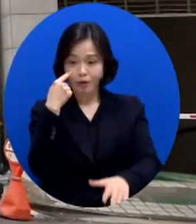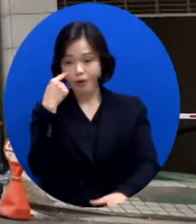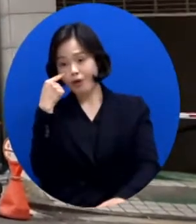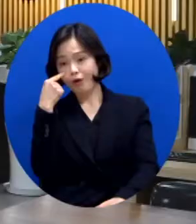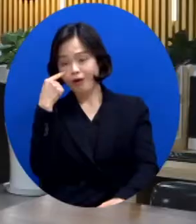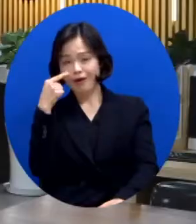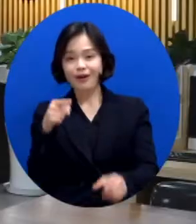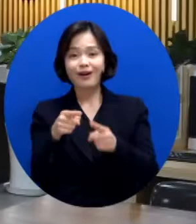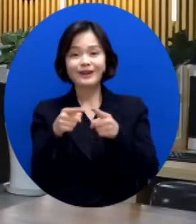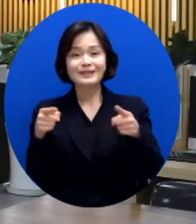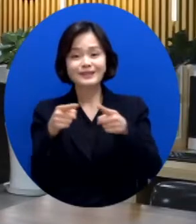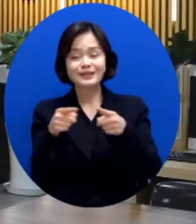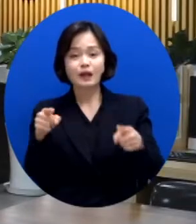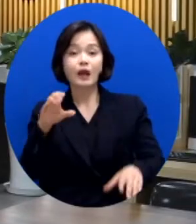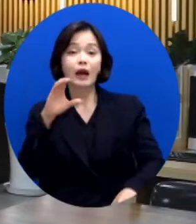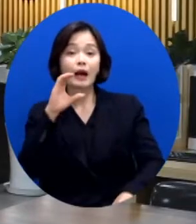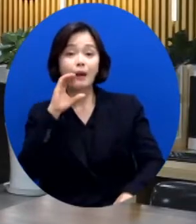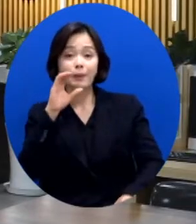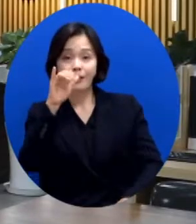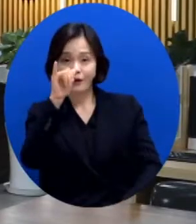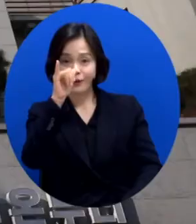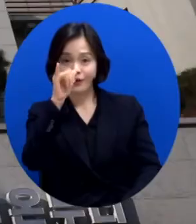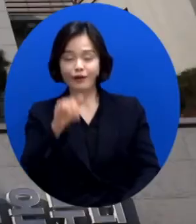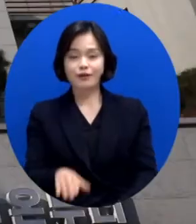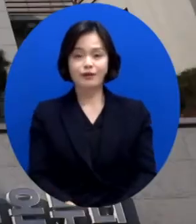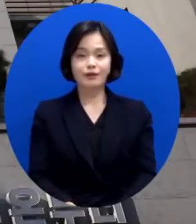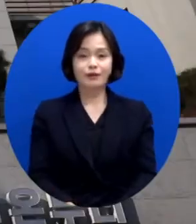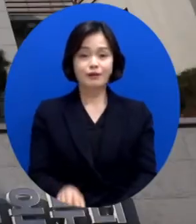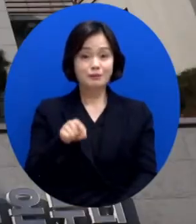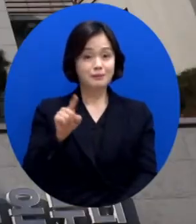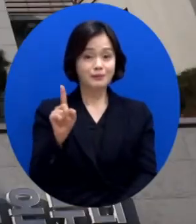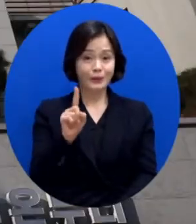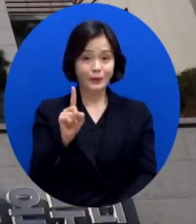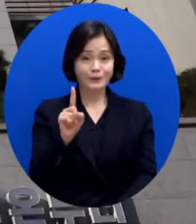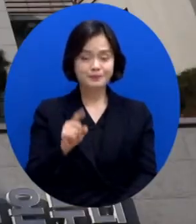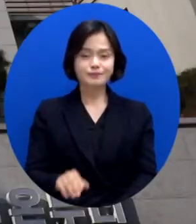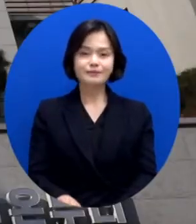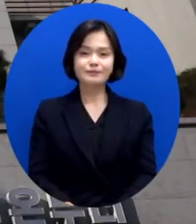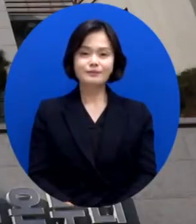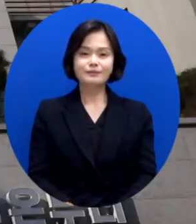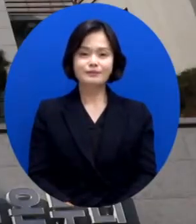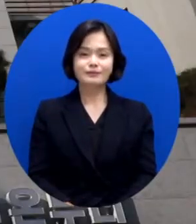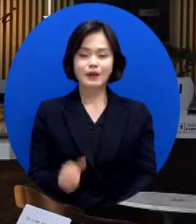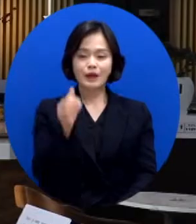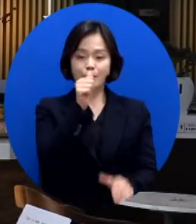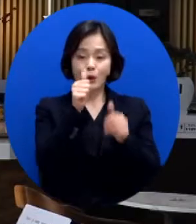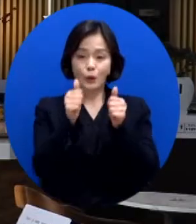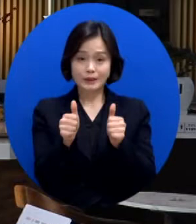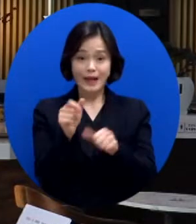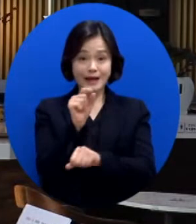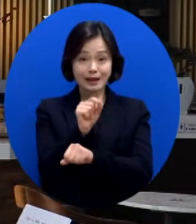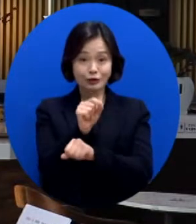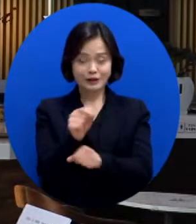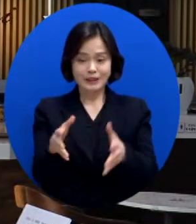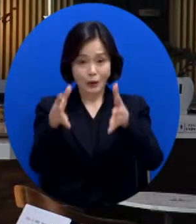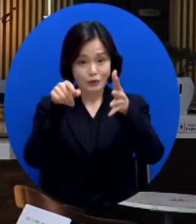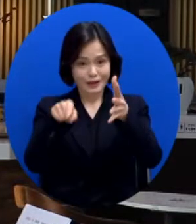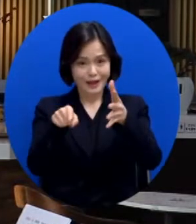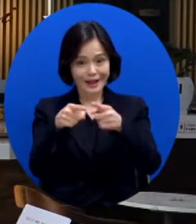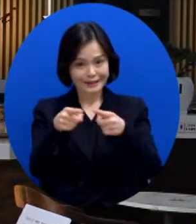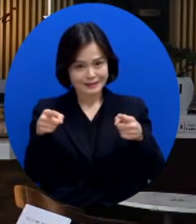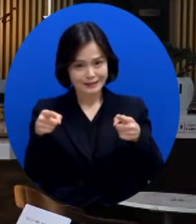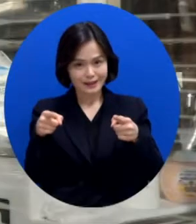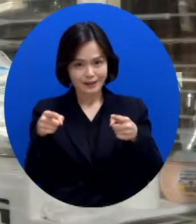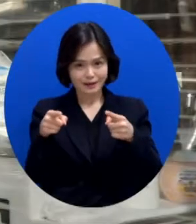카페가 자리 잡고 있습니다. 안산에 있는 한 로펌이 일반 시민들이 편안하게 법률 서비스를 받을 수 있도록